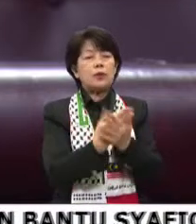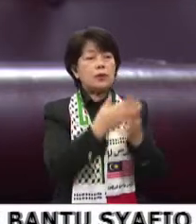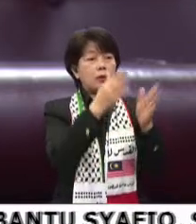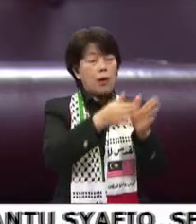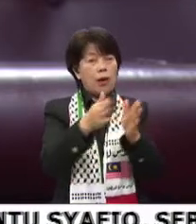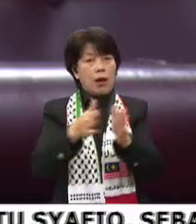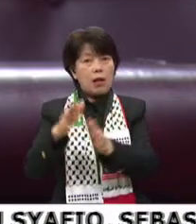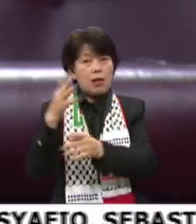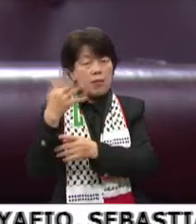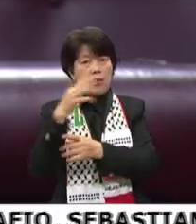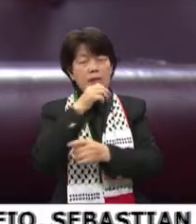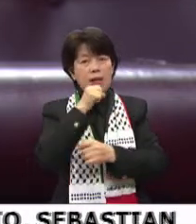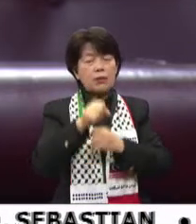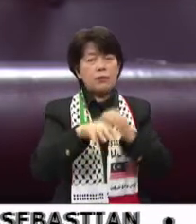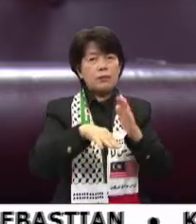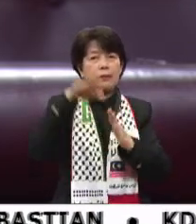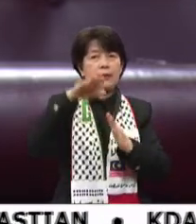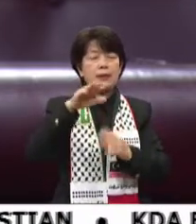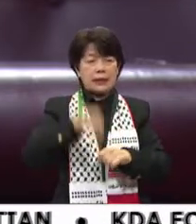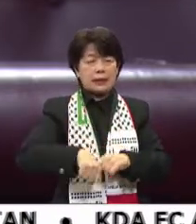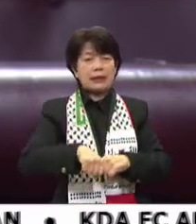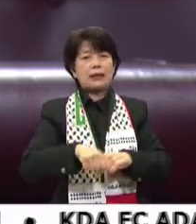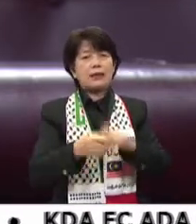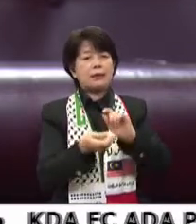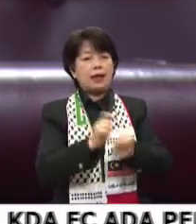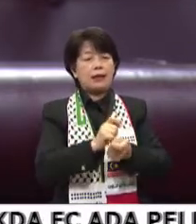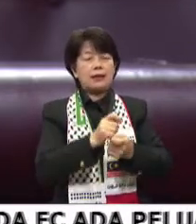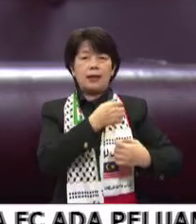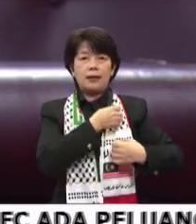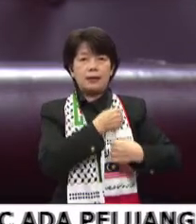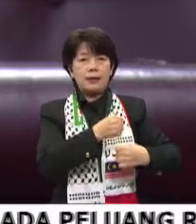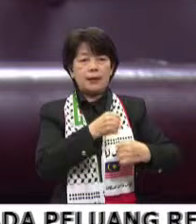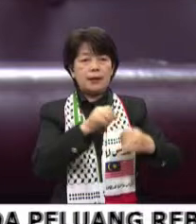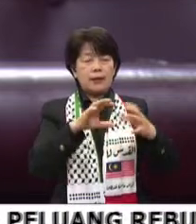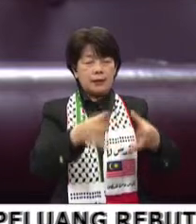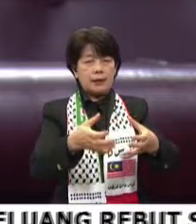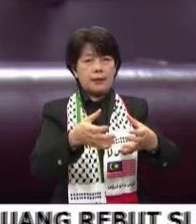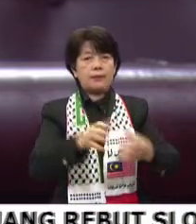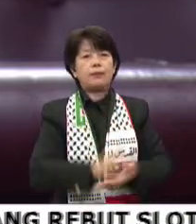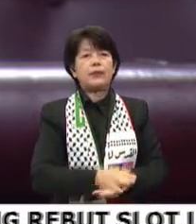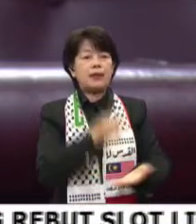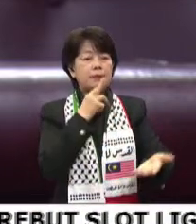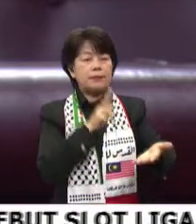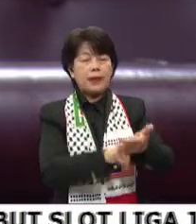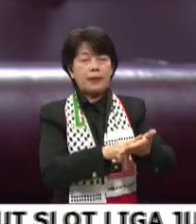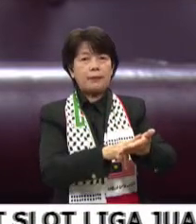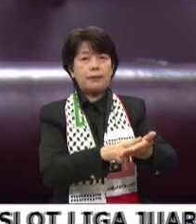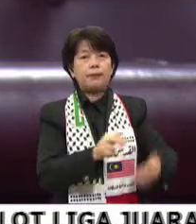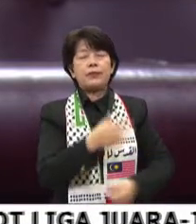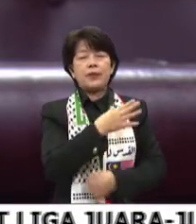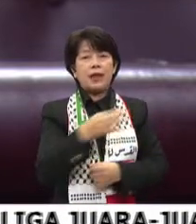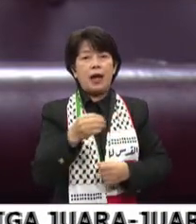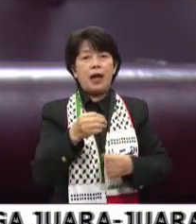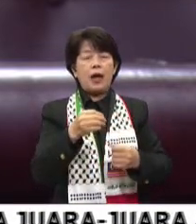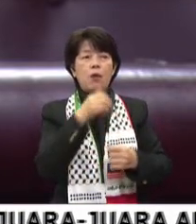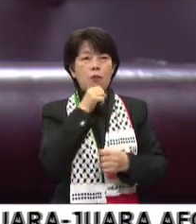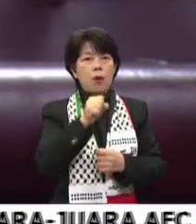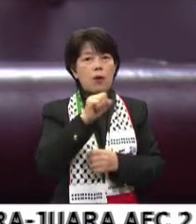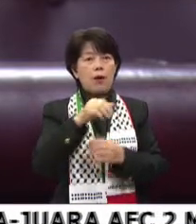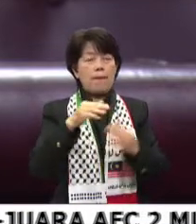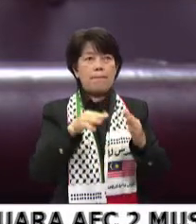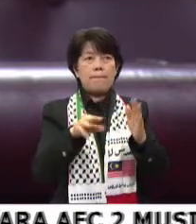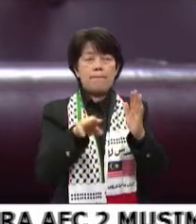mencapai umur 15 tahun menjadi anggota kesatuan sekerja berdaftar selaras dengan umur minimum